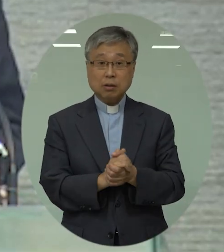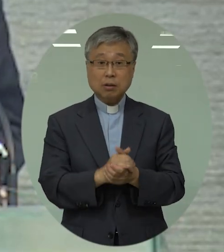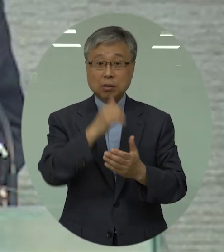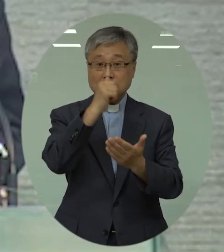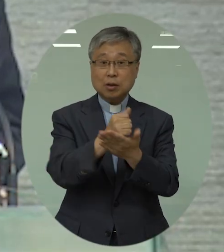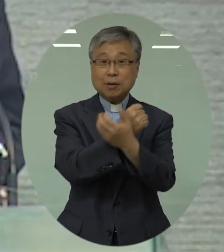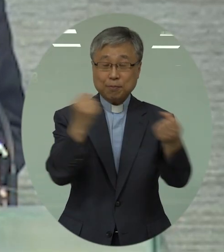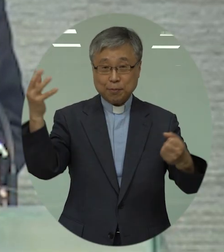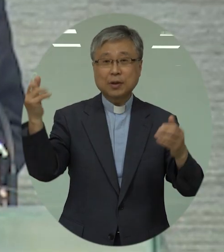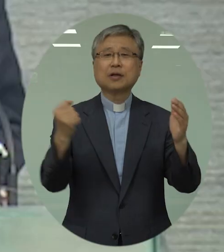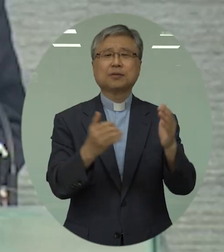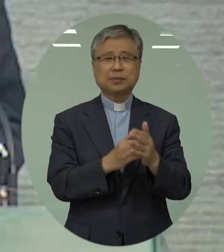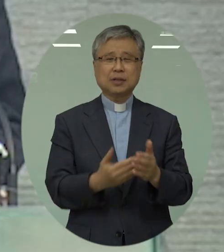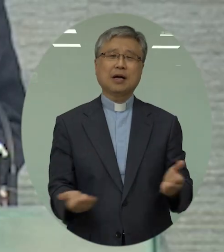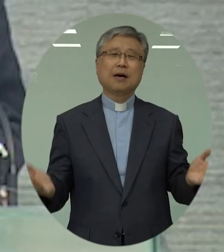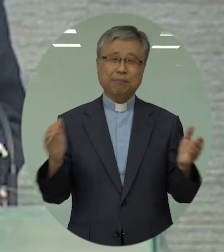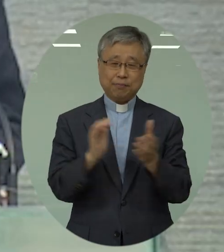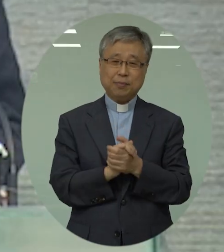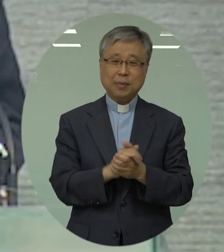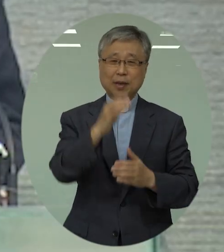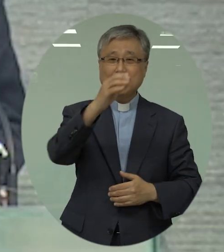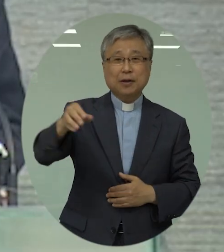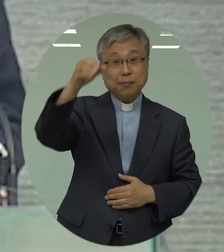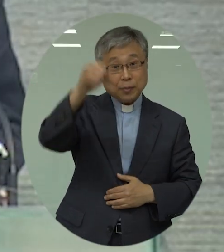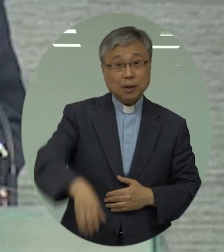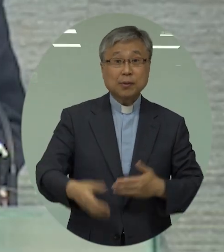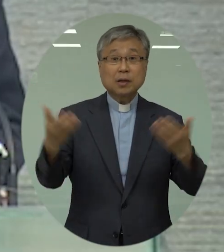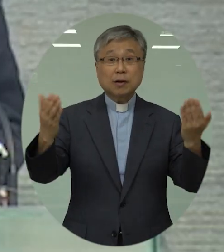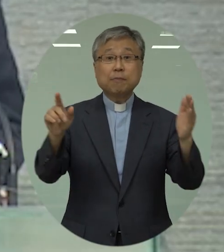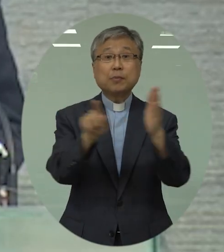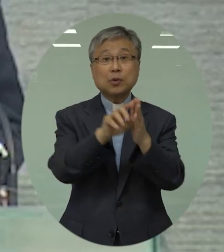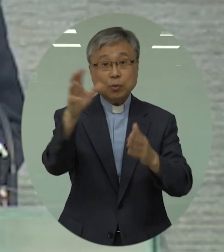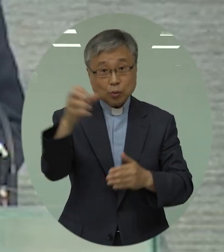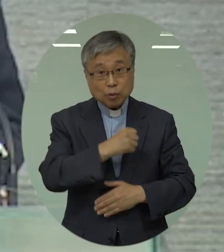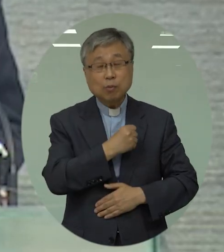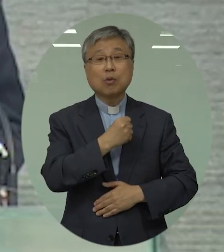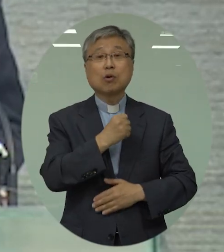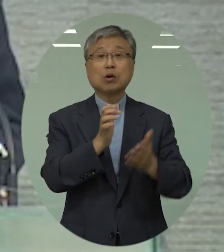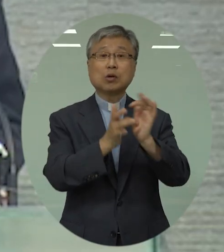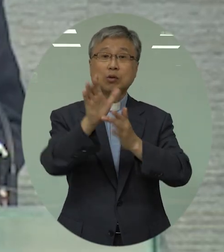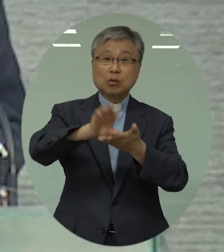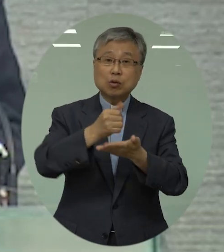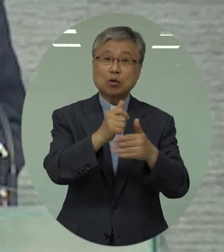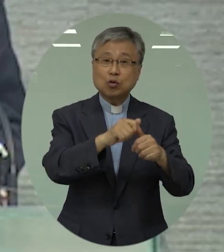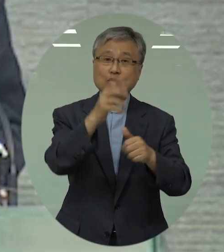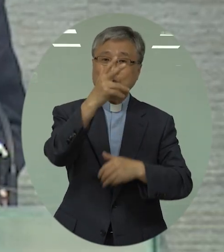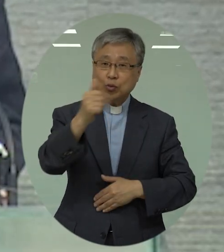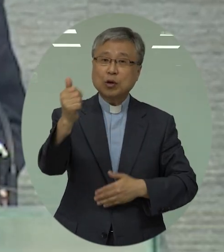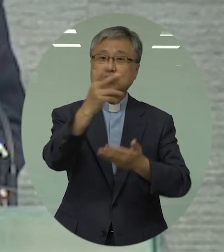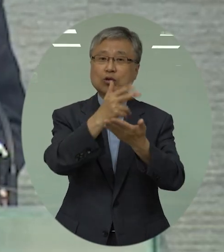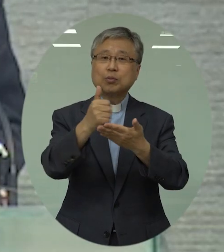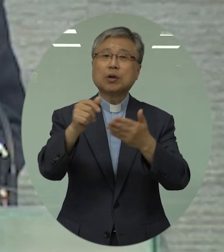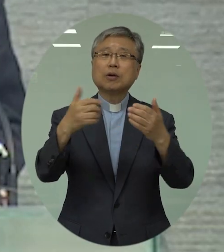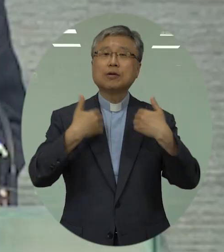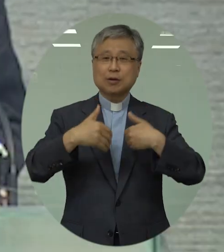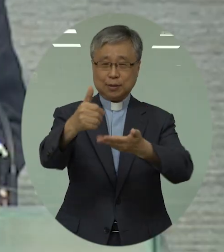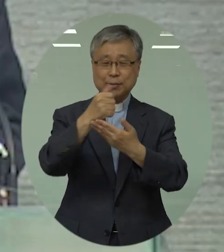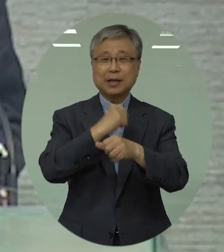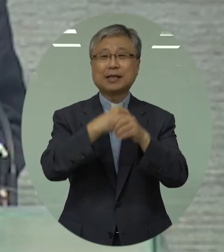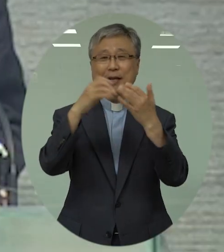죄사함 받으셨네요. 예, 십자가 사건을 믿음으로 받아들이고 예수 그리스도를 구주와 주님으로